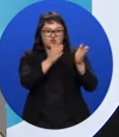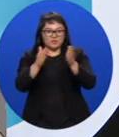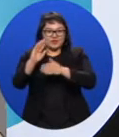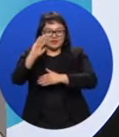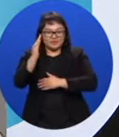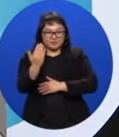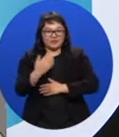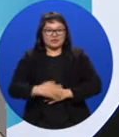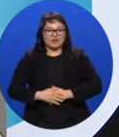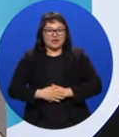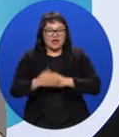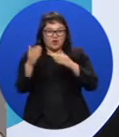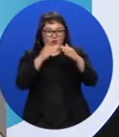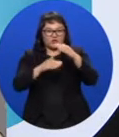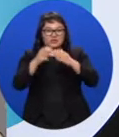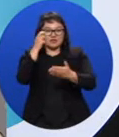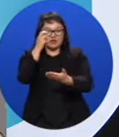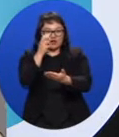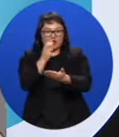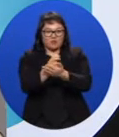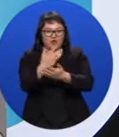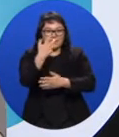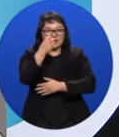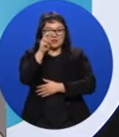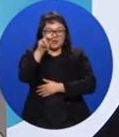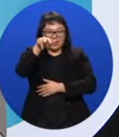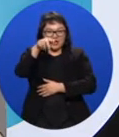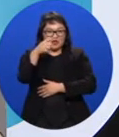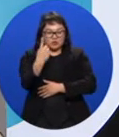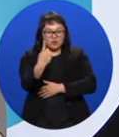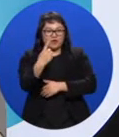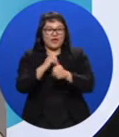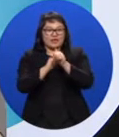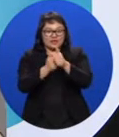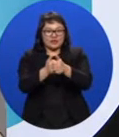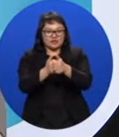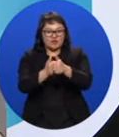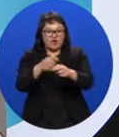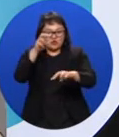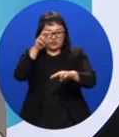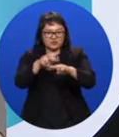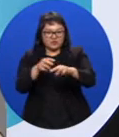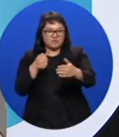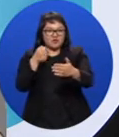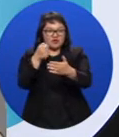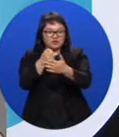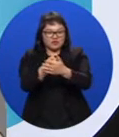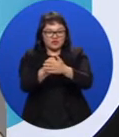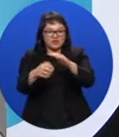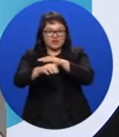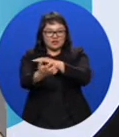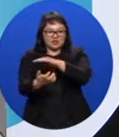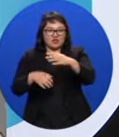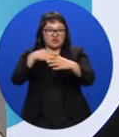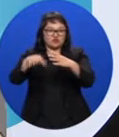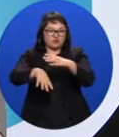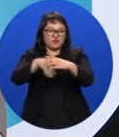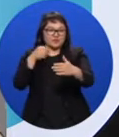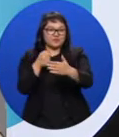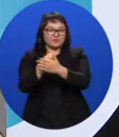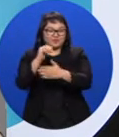후보 초청은 공직선거법 제82조 2에 근거했고 좌석 배치와 질문 순서는 사전 추첨에 따라